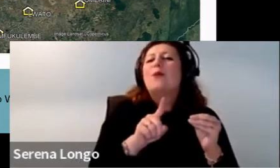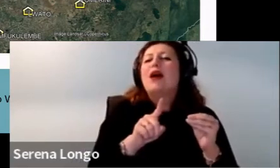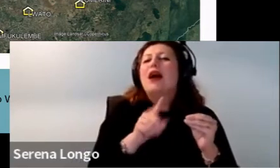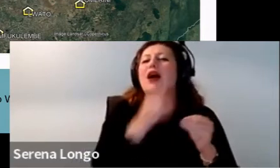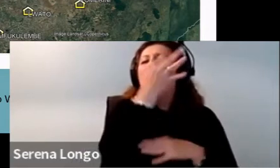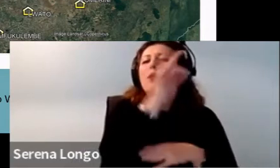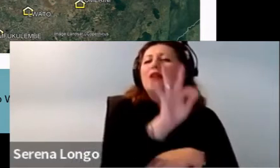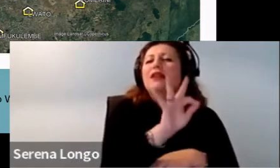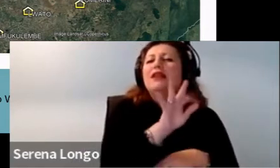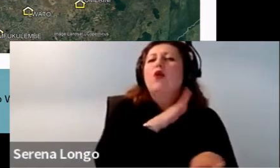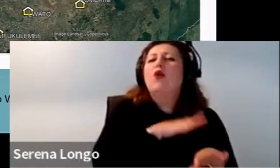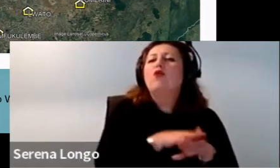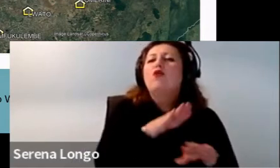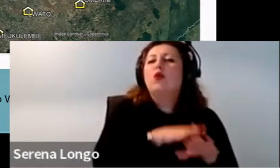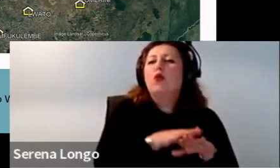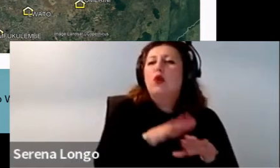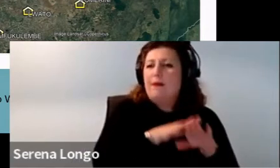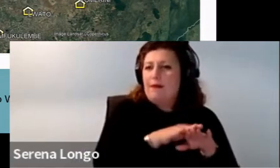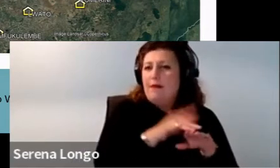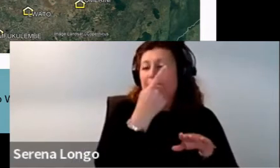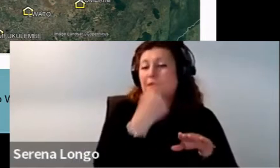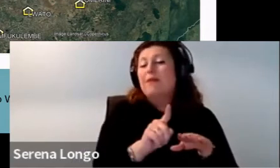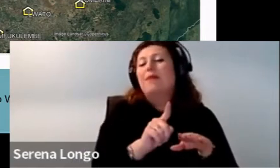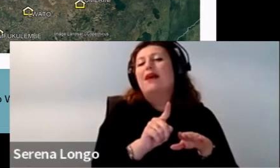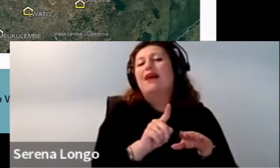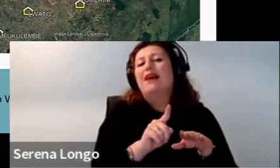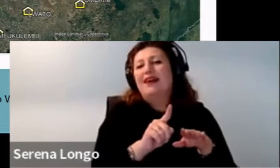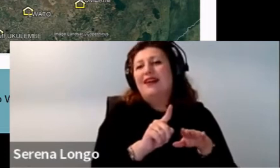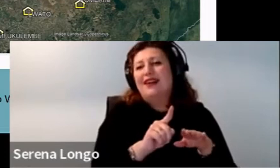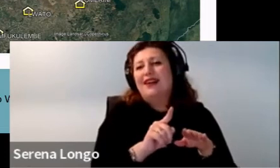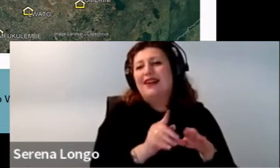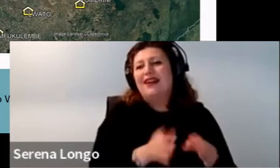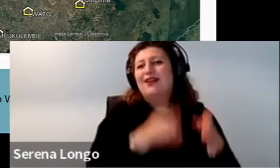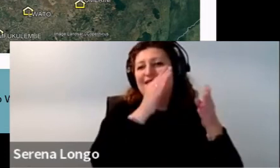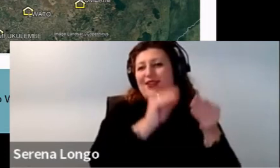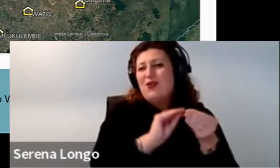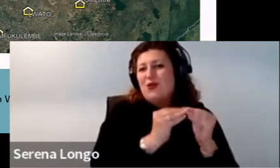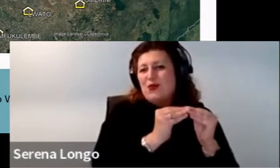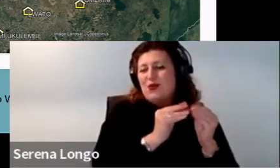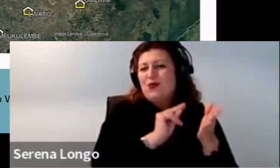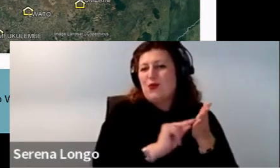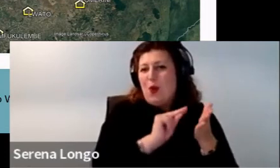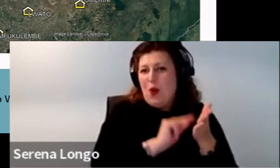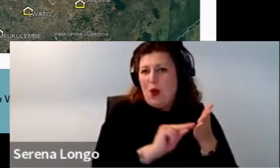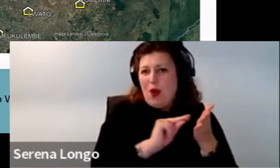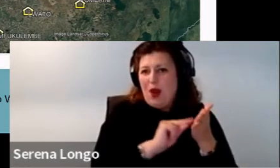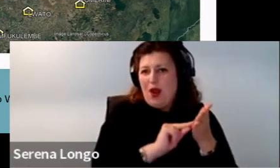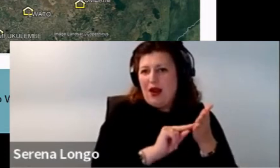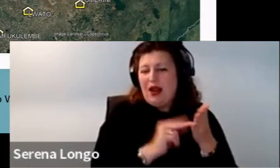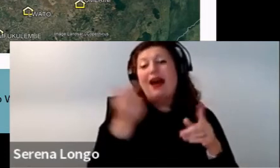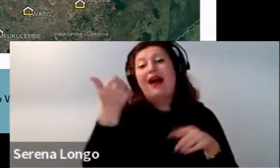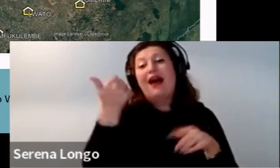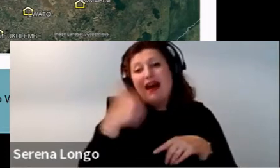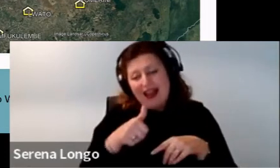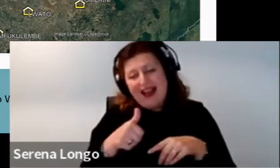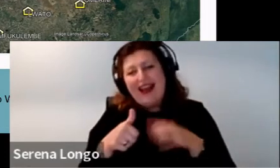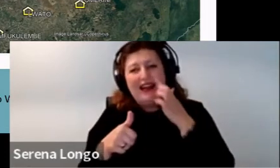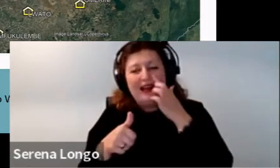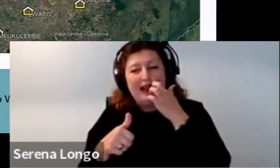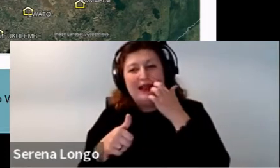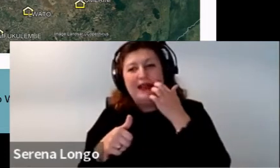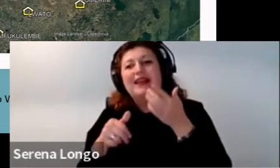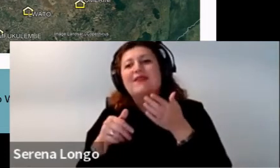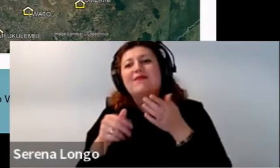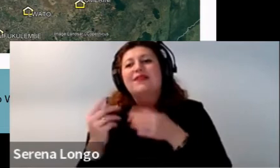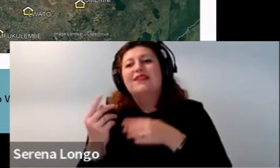soprattutto mirati alla fruibilità degli edifici scolastici e dei servizi igienici. Quindi c'erano due canali